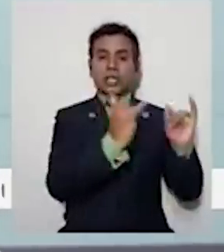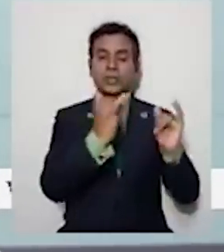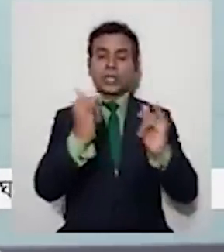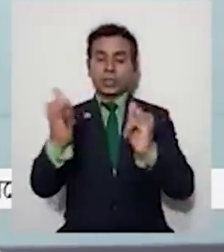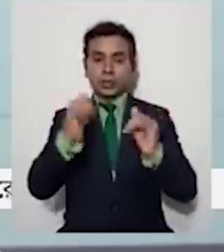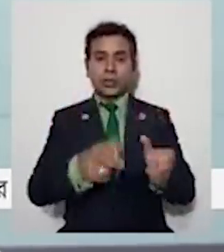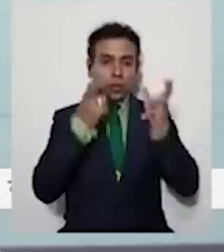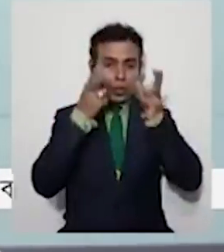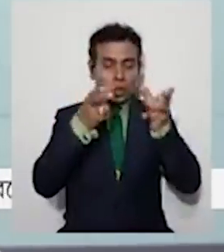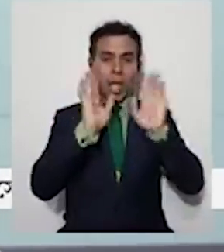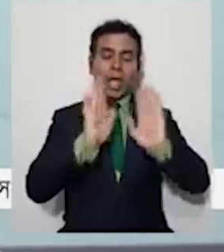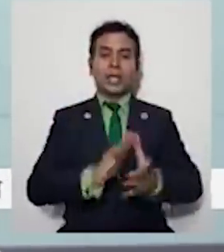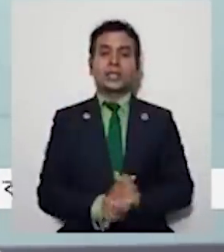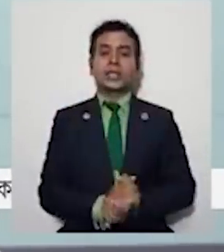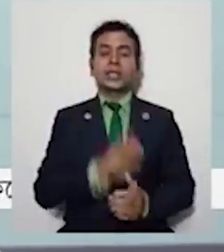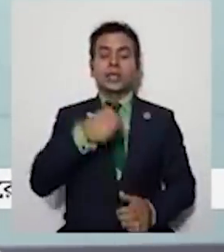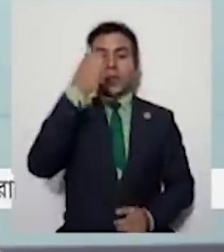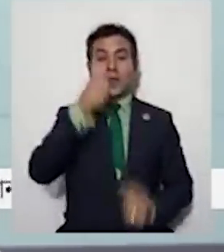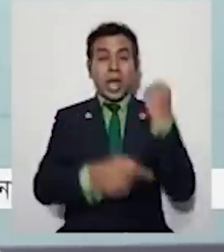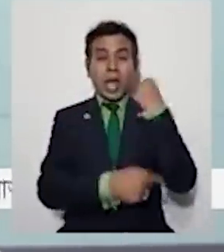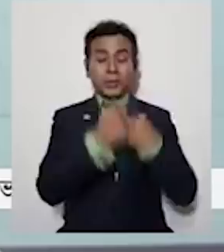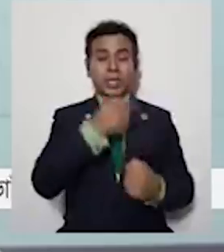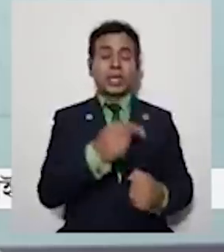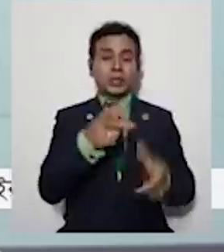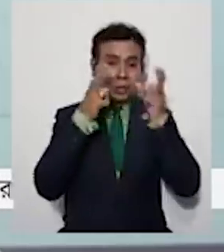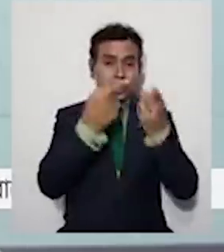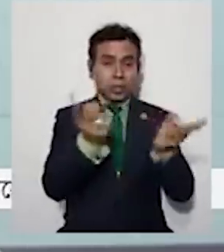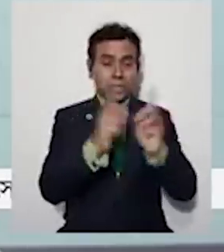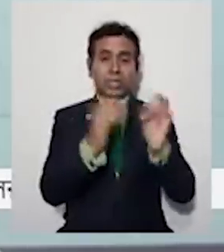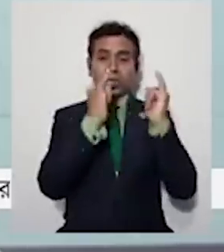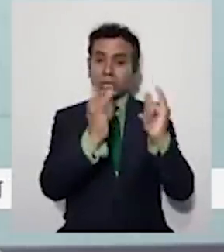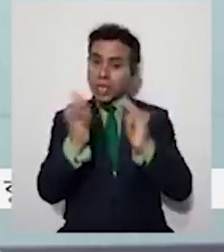শয্যা সংখ্যা 341টি, এবং ডায়ালাইসিস ইউনিট 102টি।